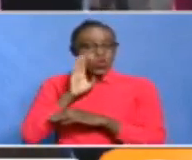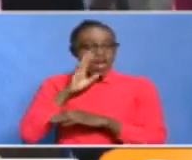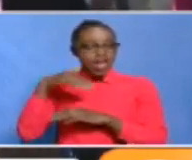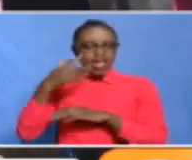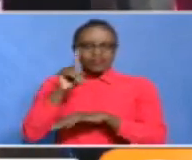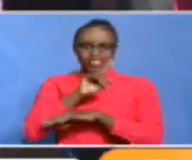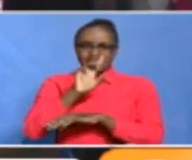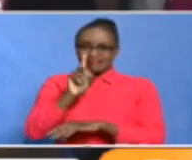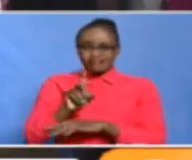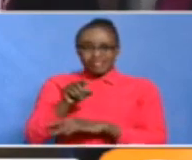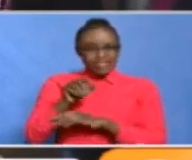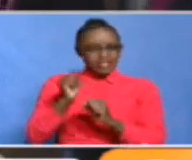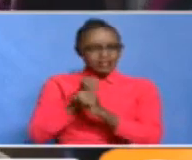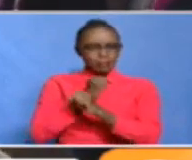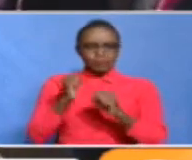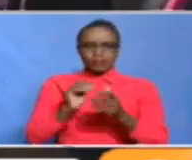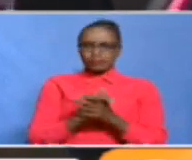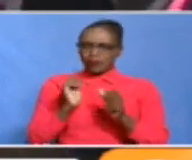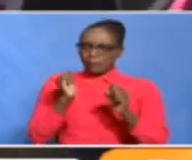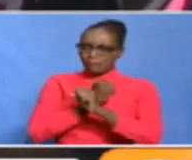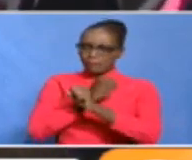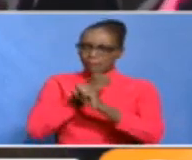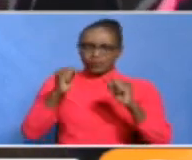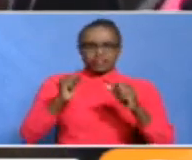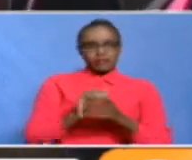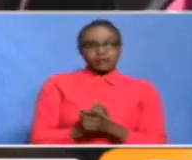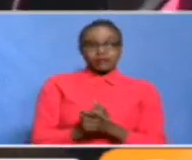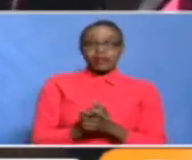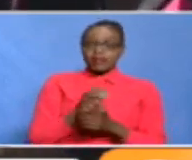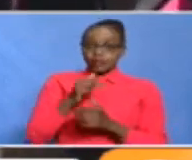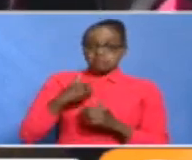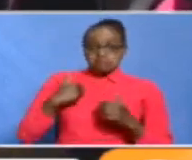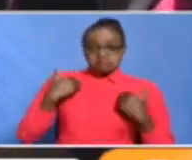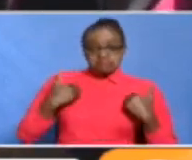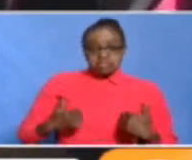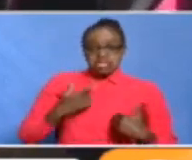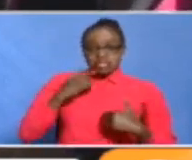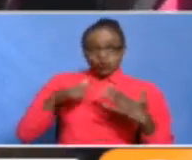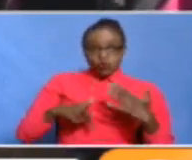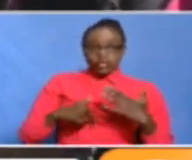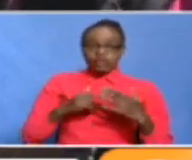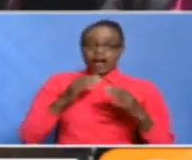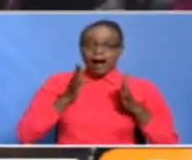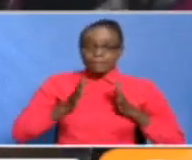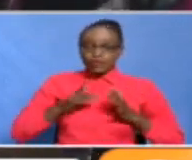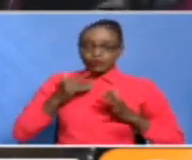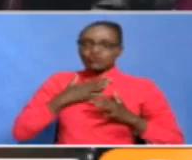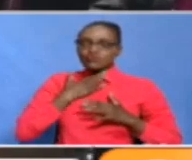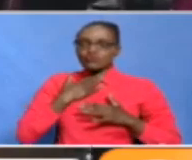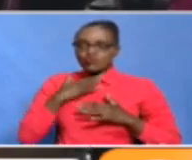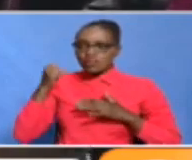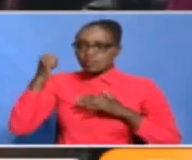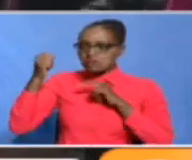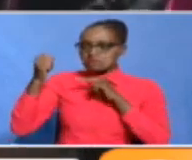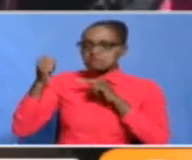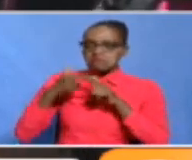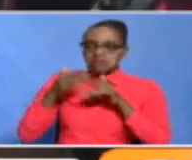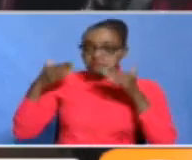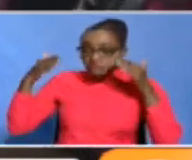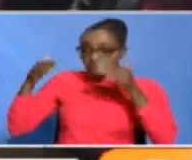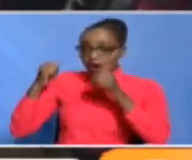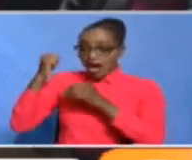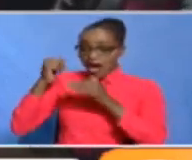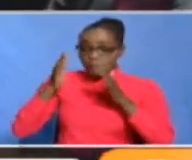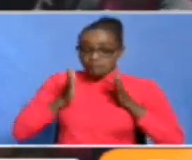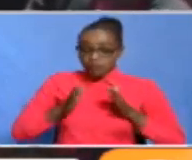siku? Haiwezekani, haiwezekani. Na ndipo mimi nimesema wakutaka siasa waende siasa,